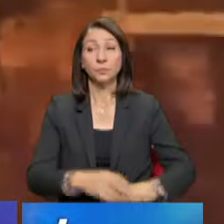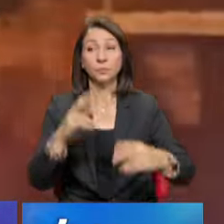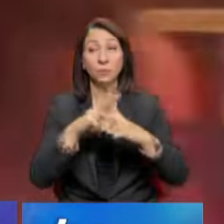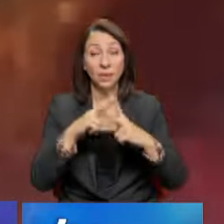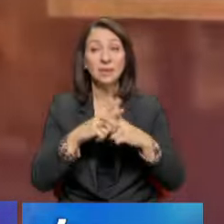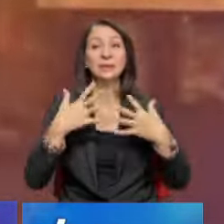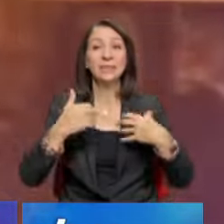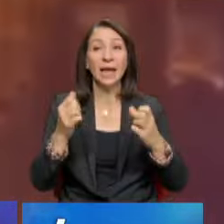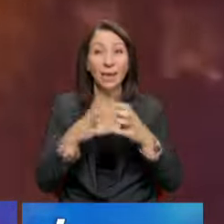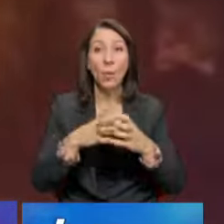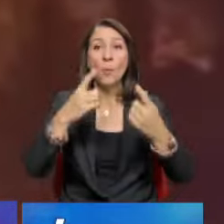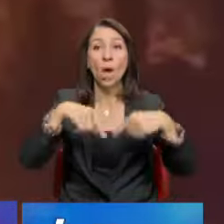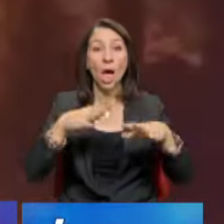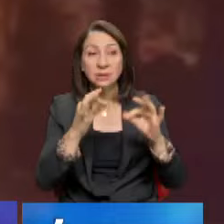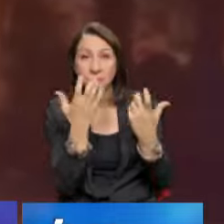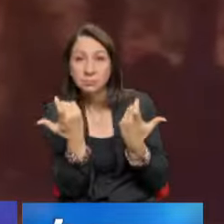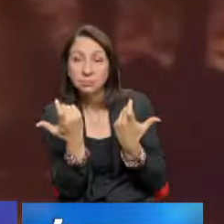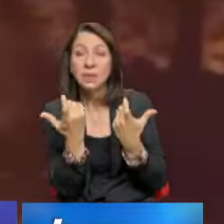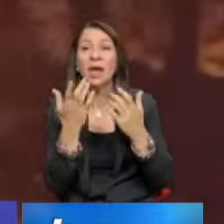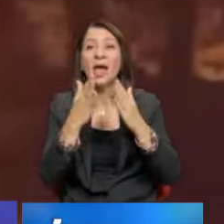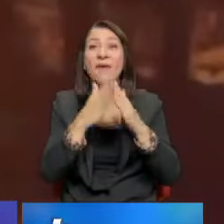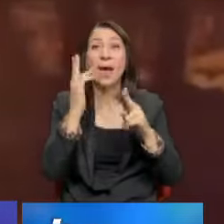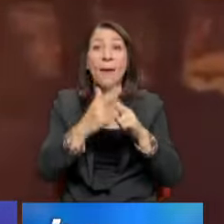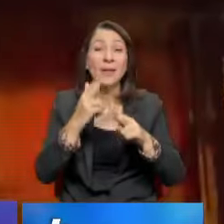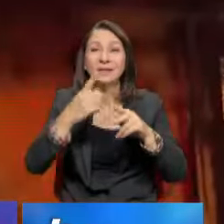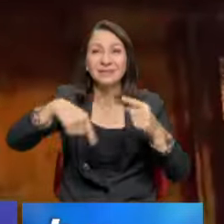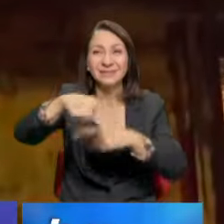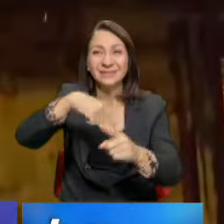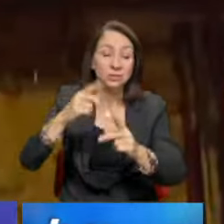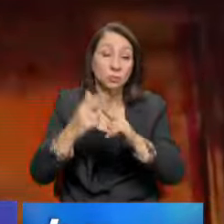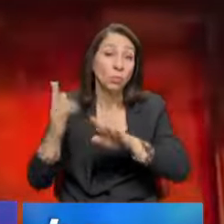Polis ve sağlık ekipleri bölgede hazır bulundu. Etraftaki yapılar hemen tahliye edildi.